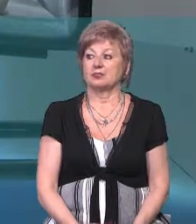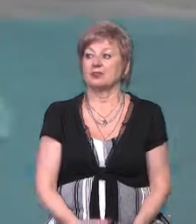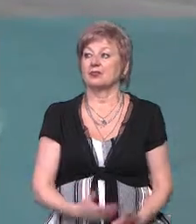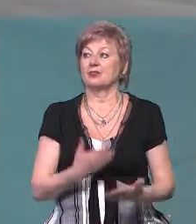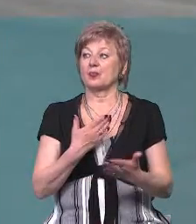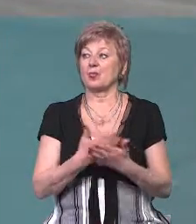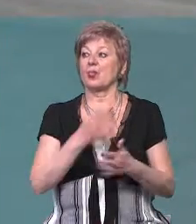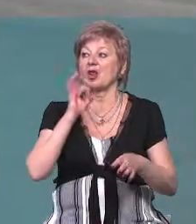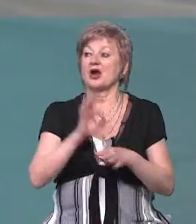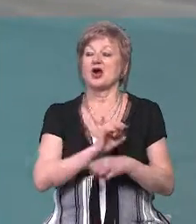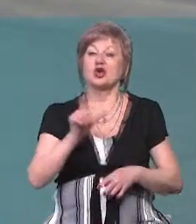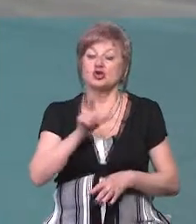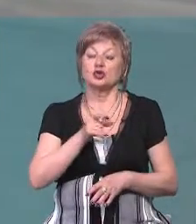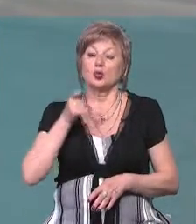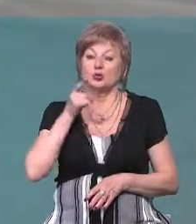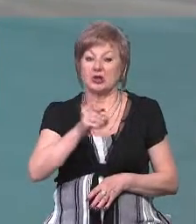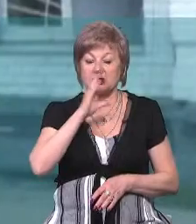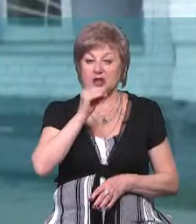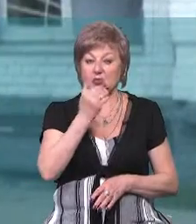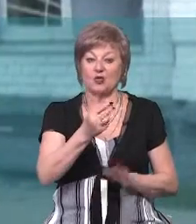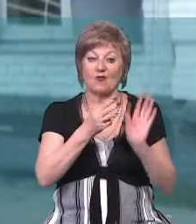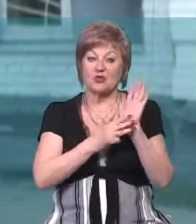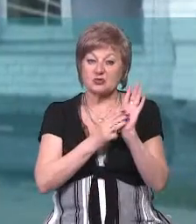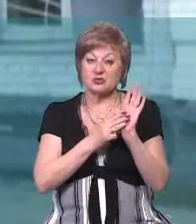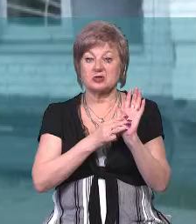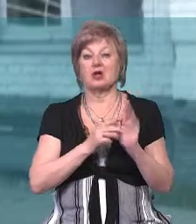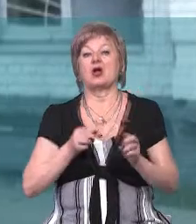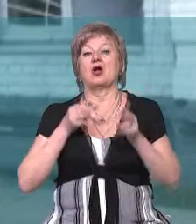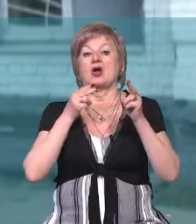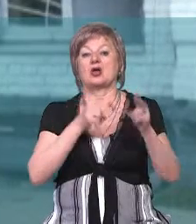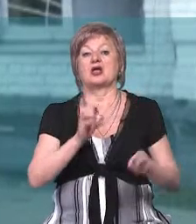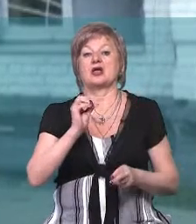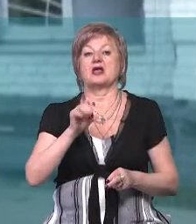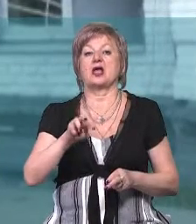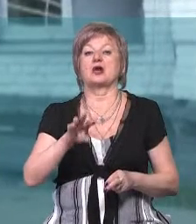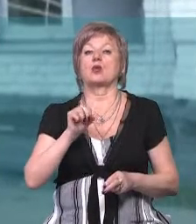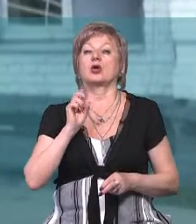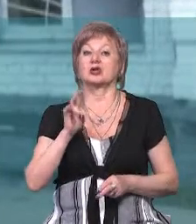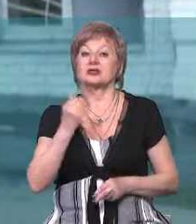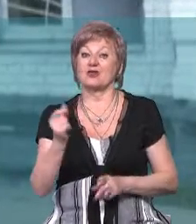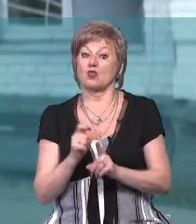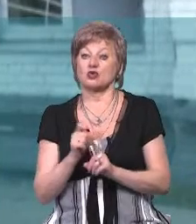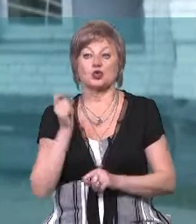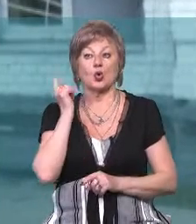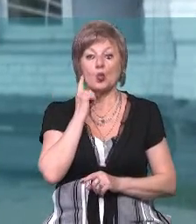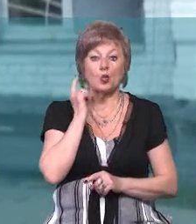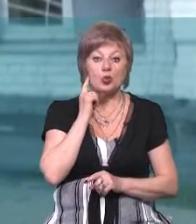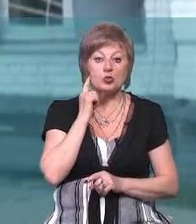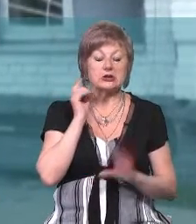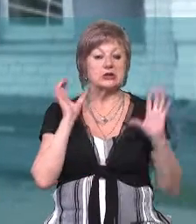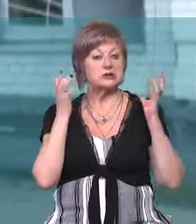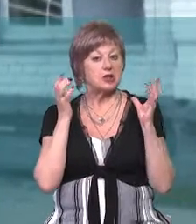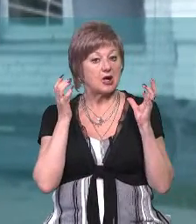Разом із дружиною у маршрутному таксі номер 80 їхав пастор Андрій Ярмохін. За його словами, почувши із